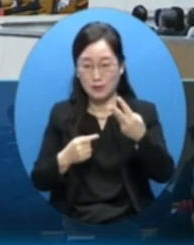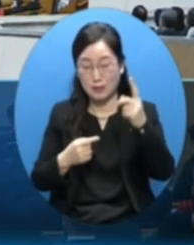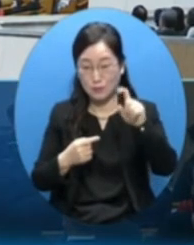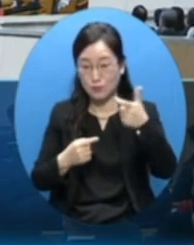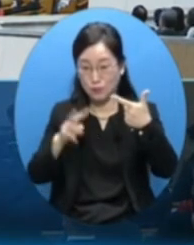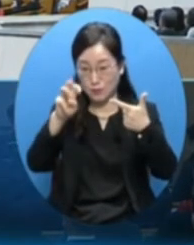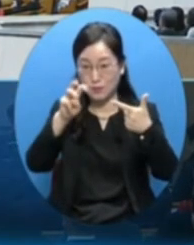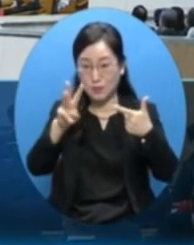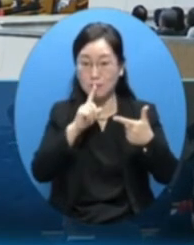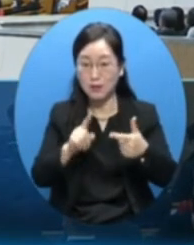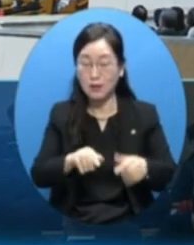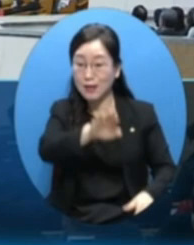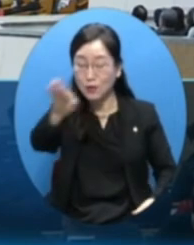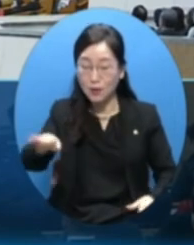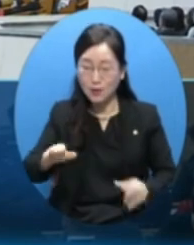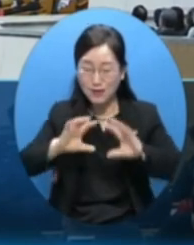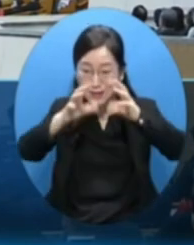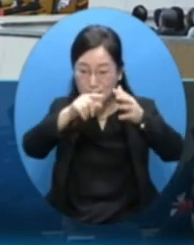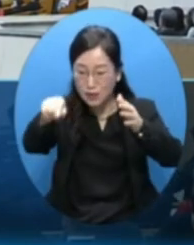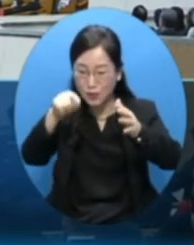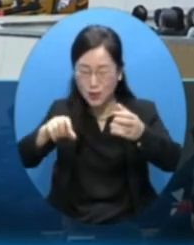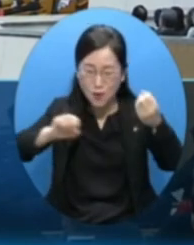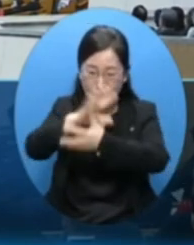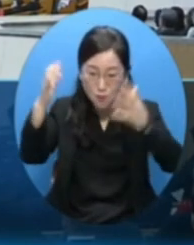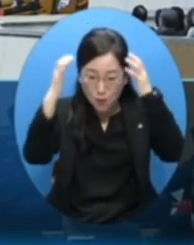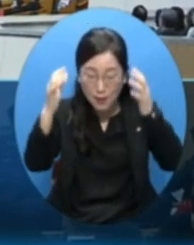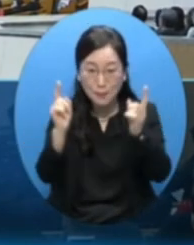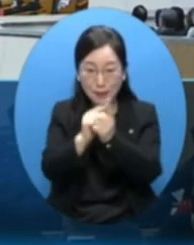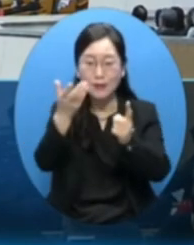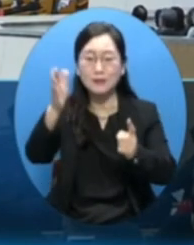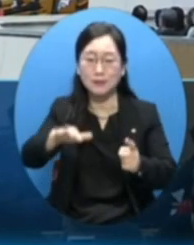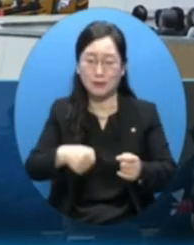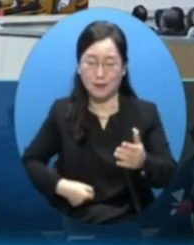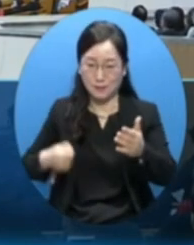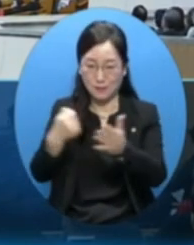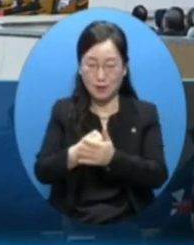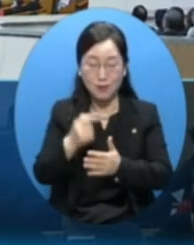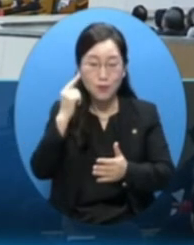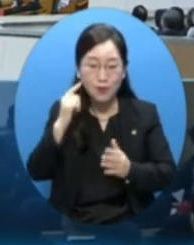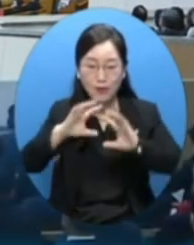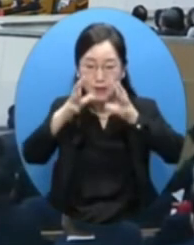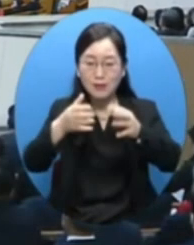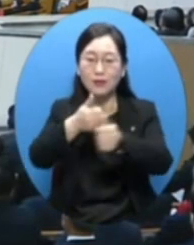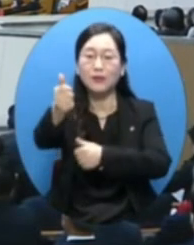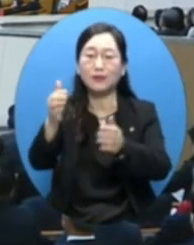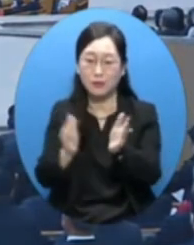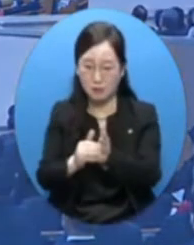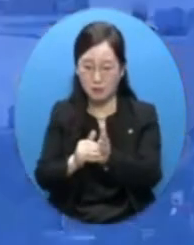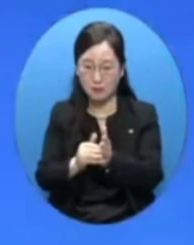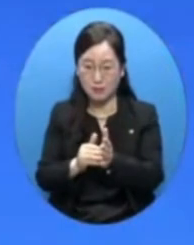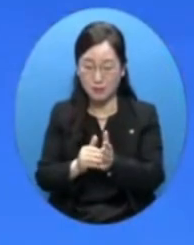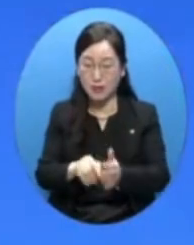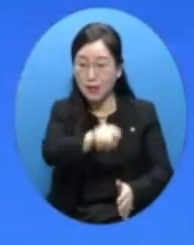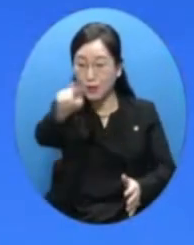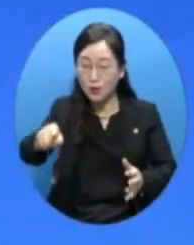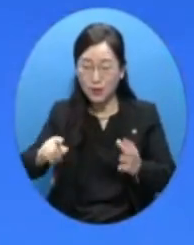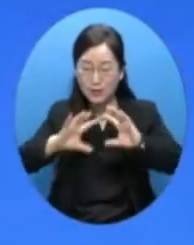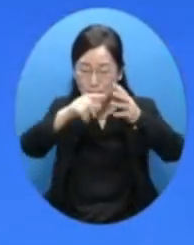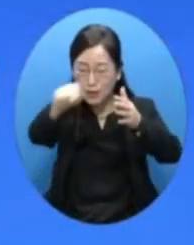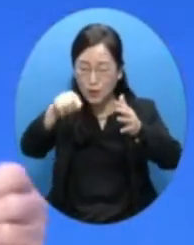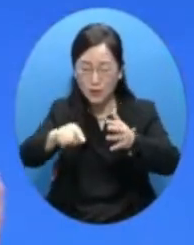너희가 세상에서는 환난을 당하나 담대하라, 내가 세상을 이겨노라. 세상에서는 너희가 환난을